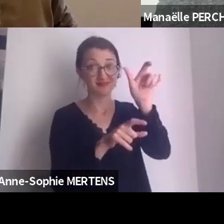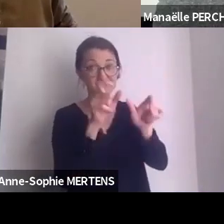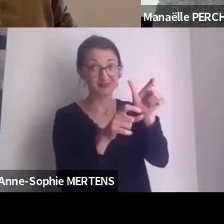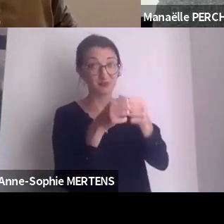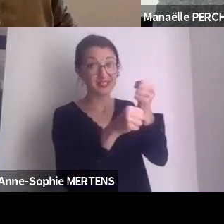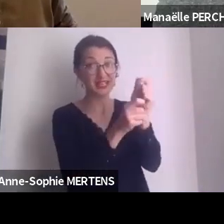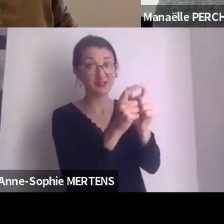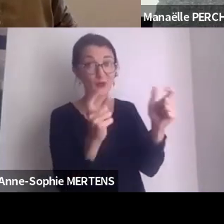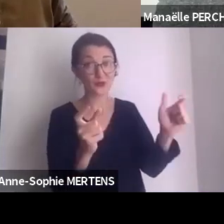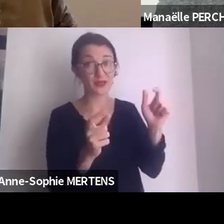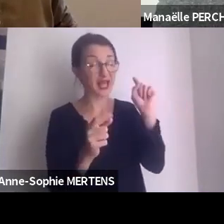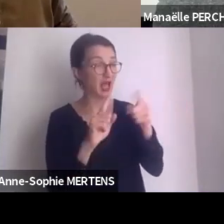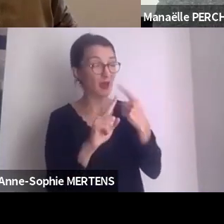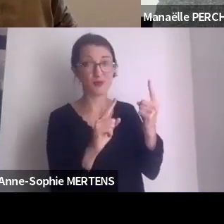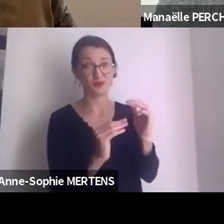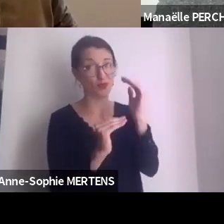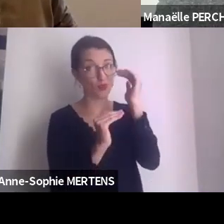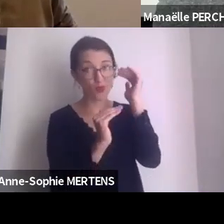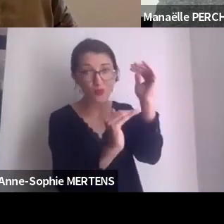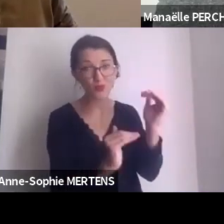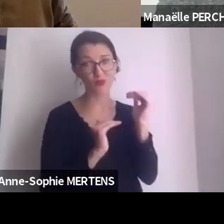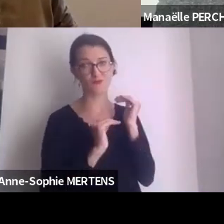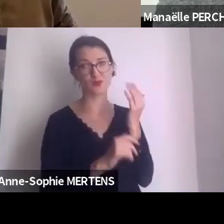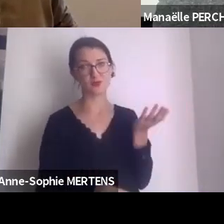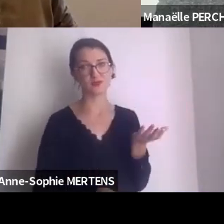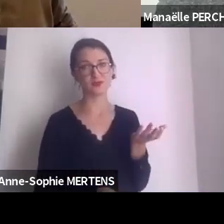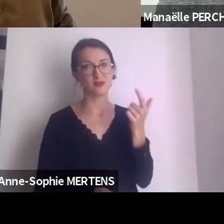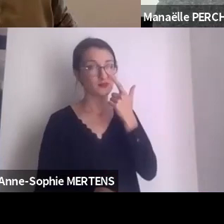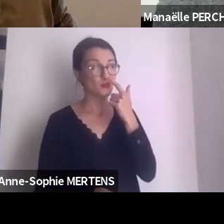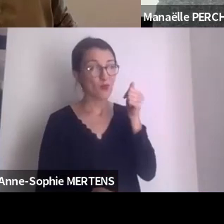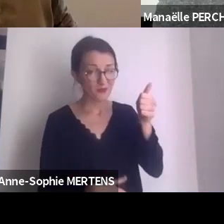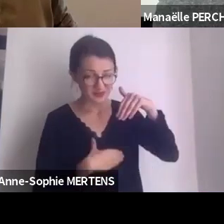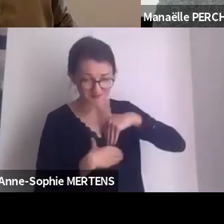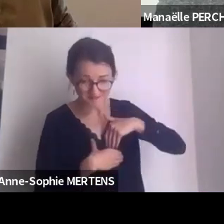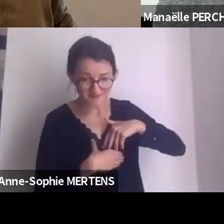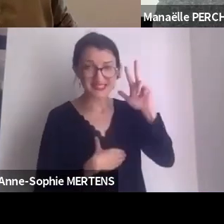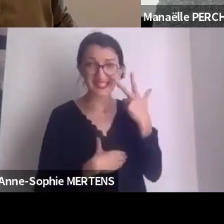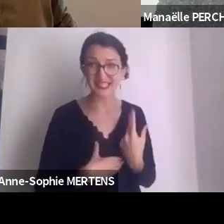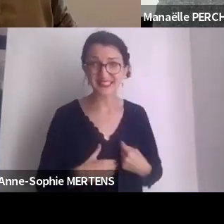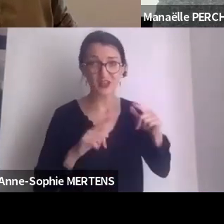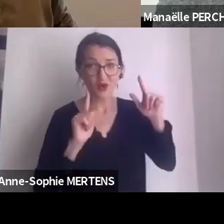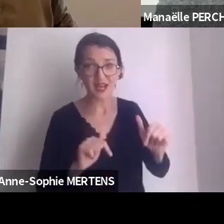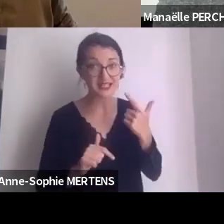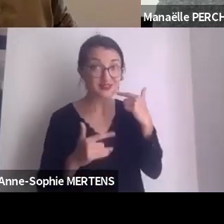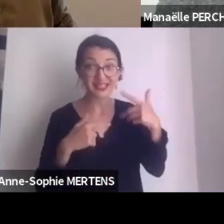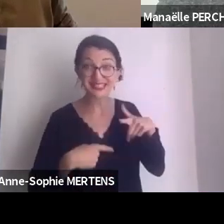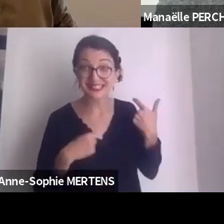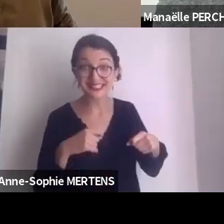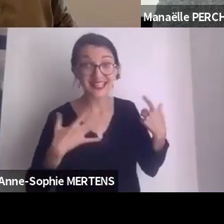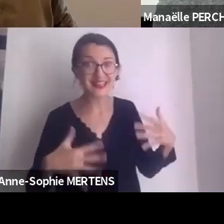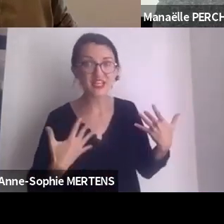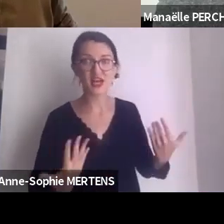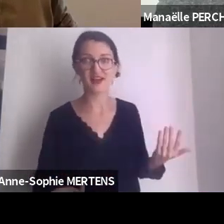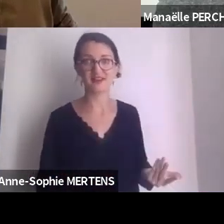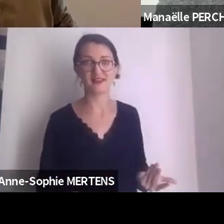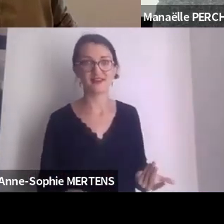vous êtes résilient et donc naturellement, vous avez en vous une capacité à être agile. Et en fait, ça nous invite, finalement,